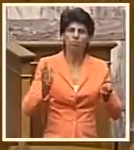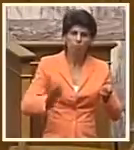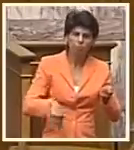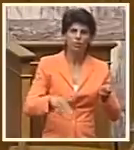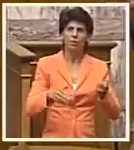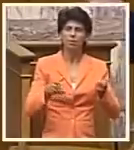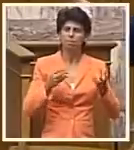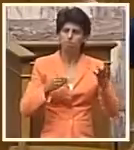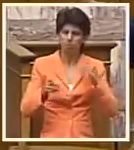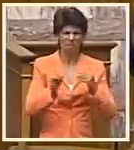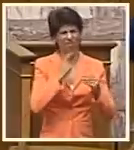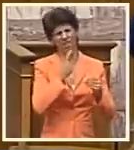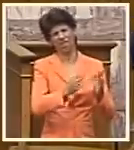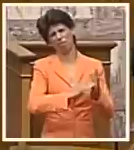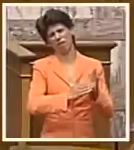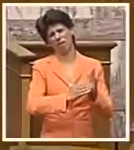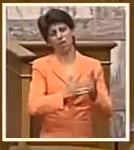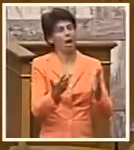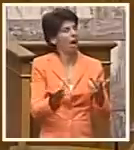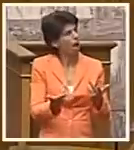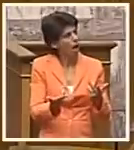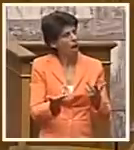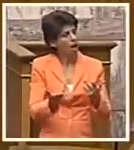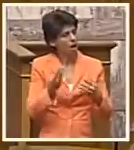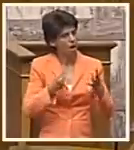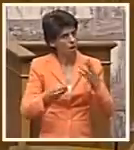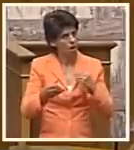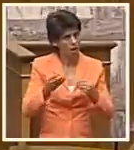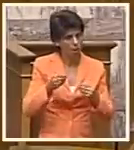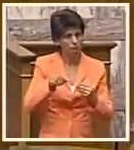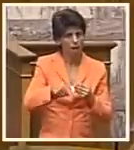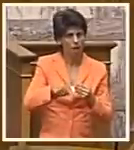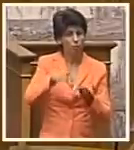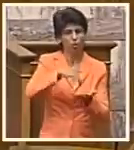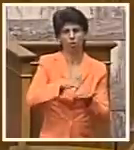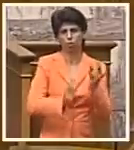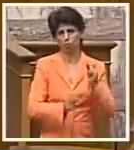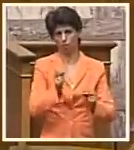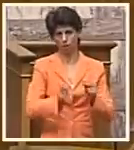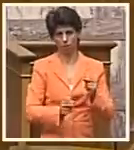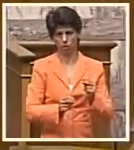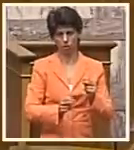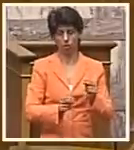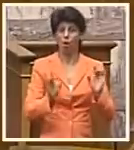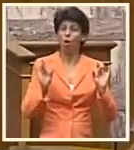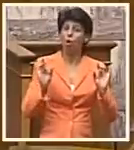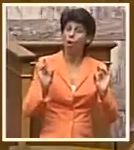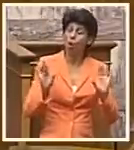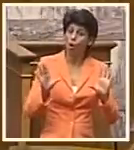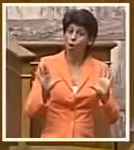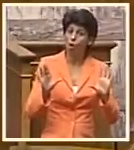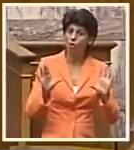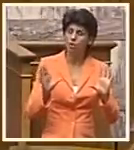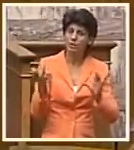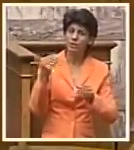γαλουχήθηκε. Δεν λέω για τους υπαλλήλους τους ίδιους. Γαλουχήθηκε και έγινε ο πυρήνας του προβλήματος. Χωρίς την έγερση, χωρίς